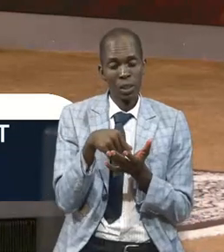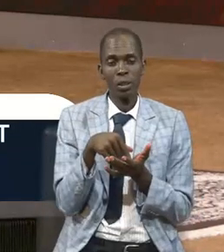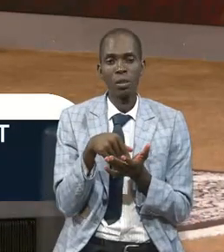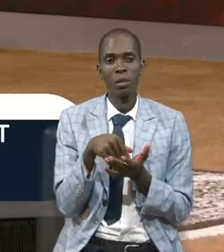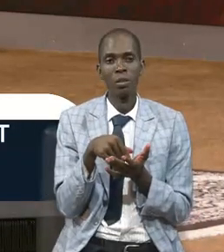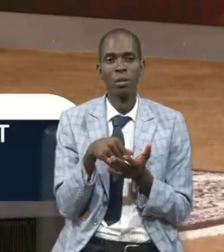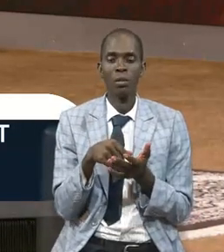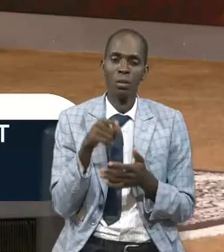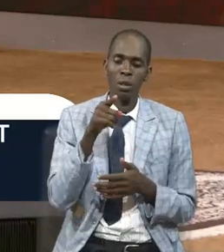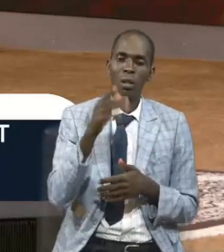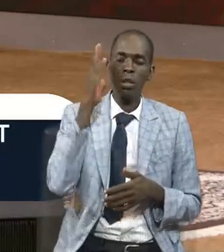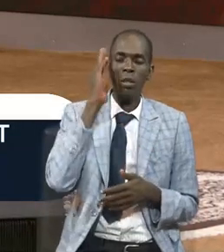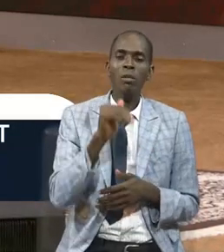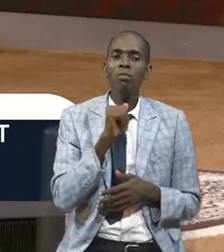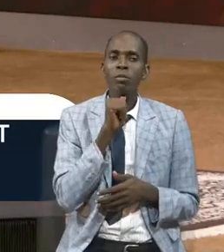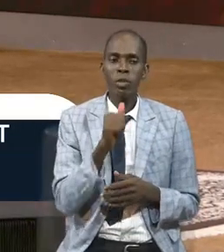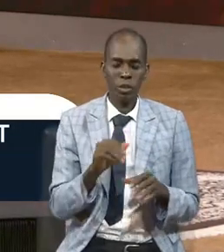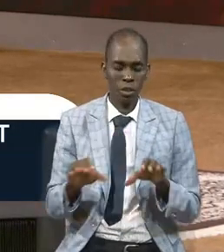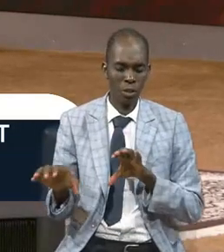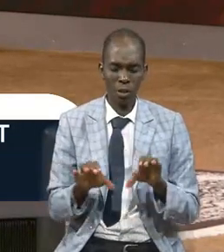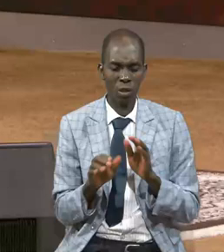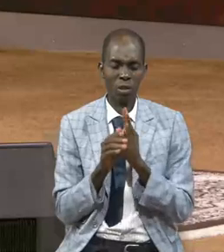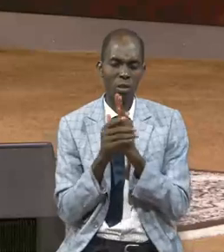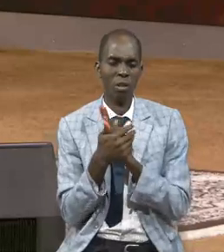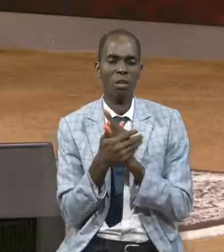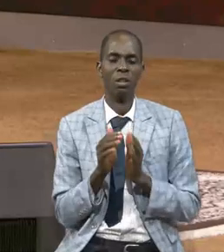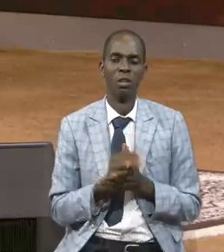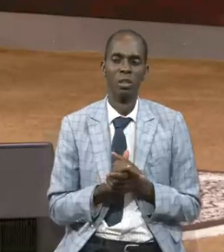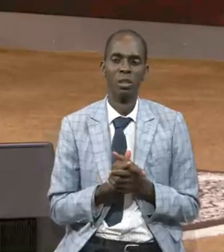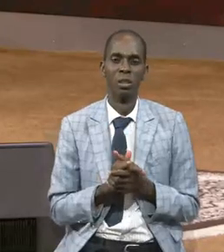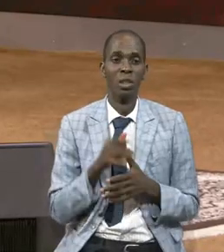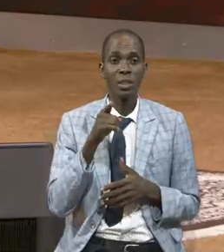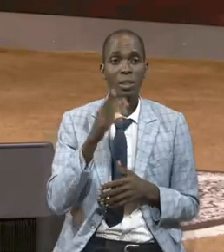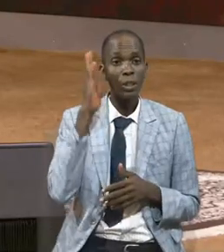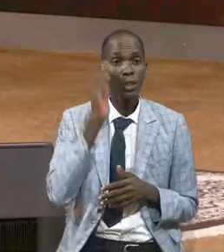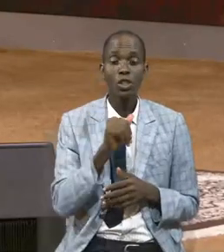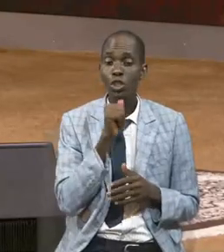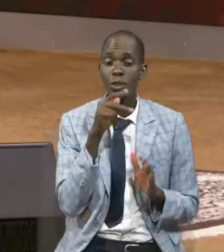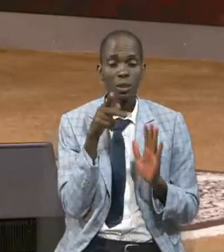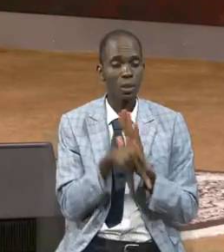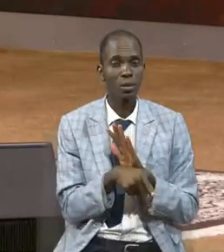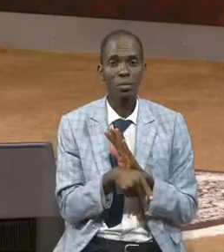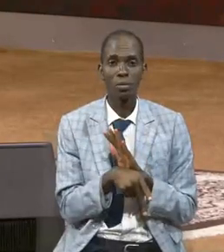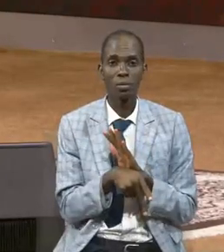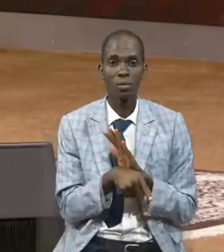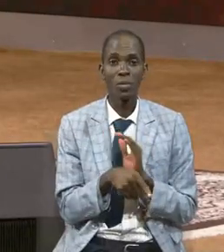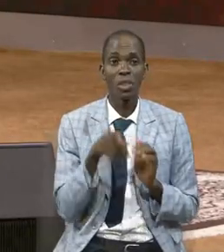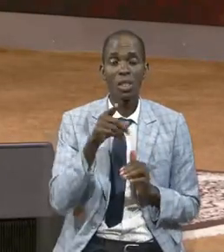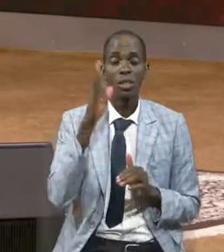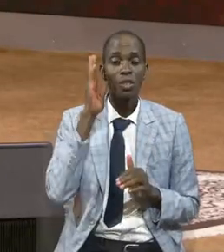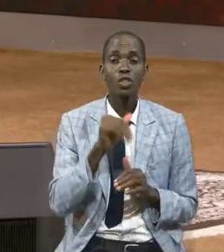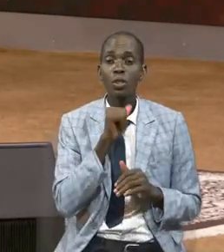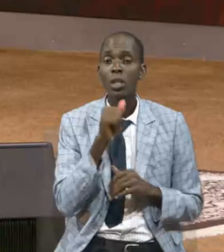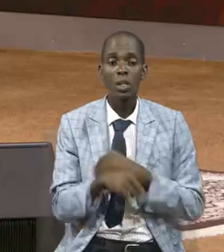en effet, les commandements, tu ne commettras point d'adultère, tu ne tueras